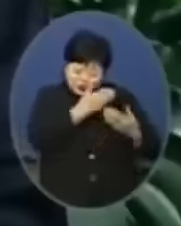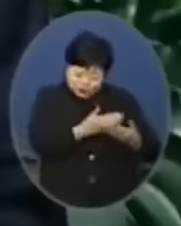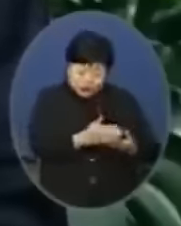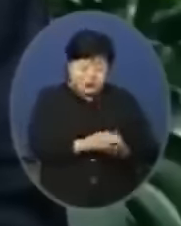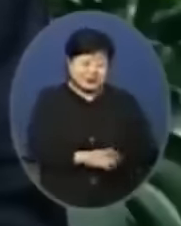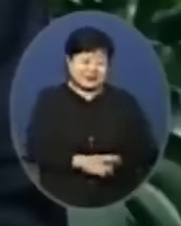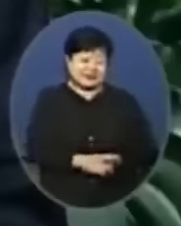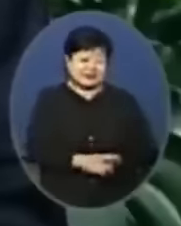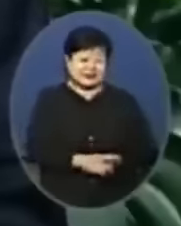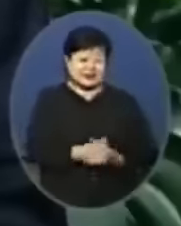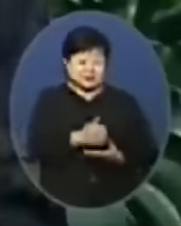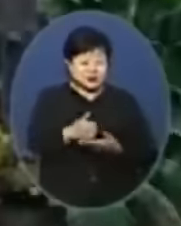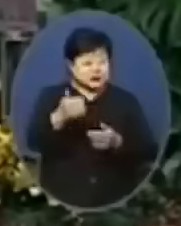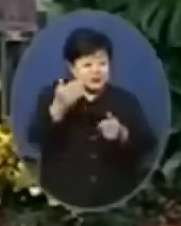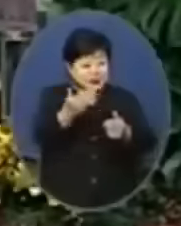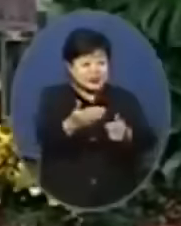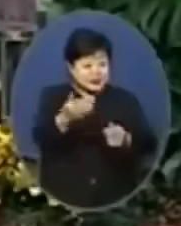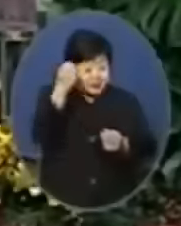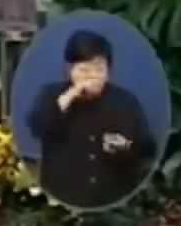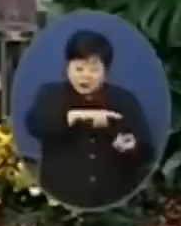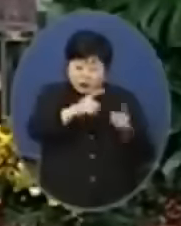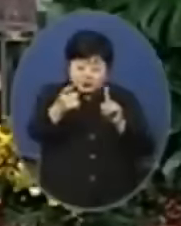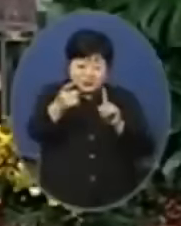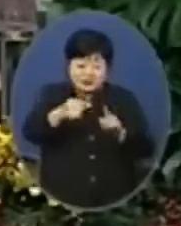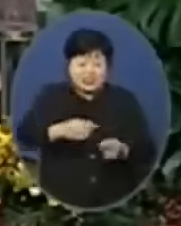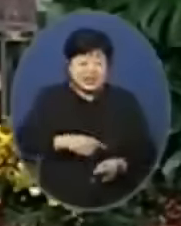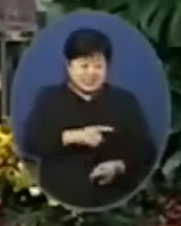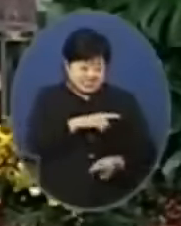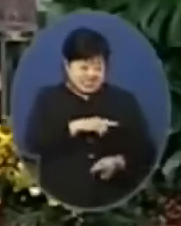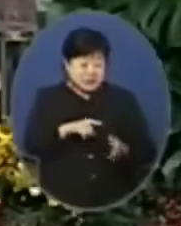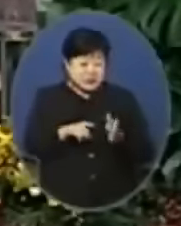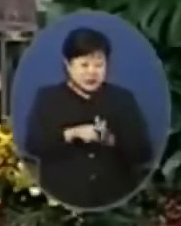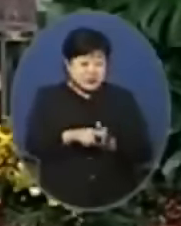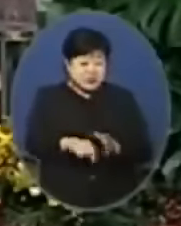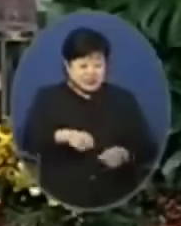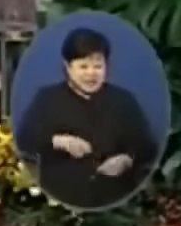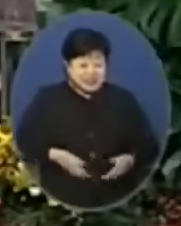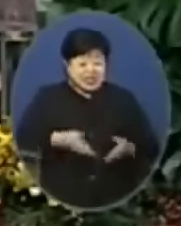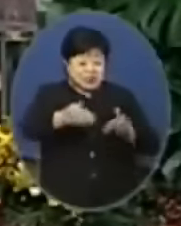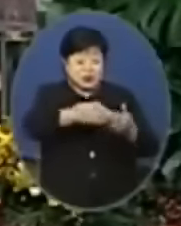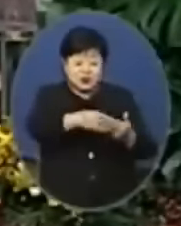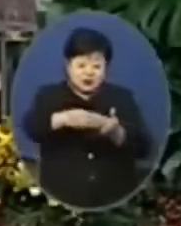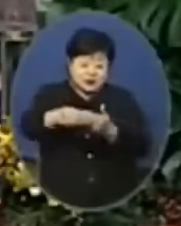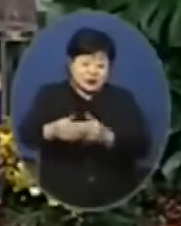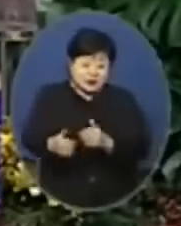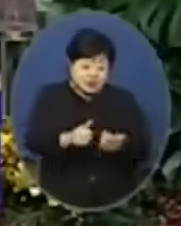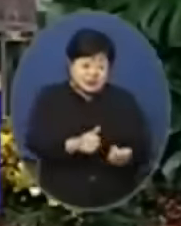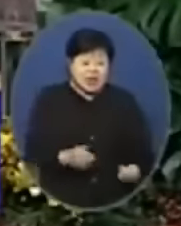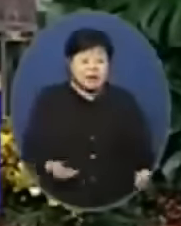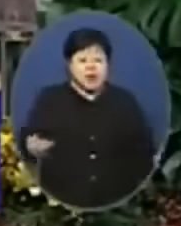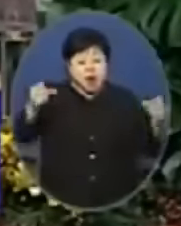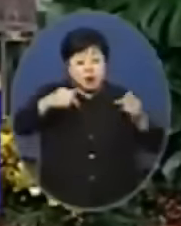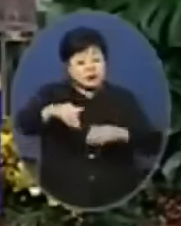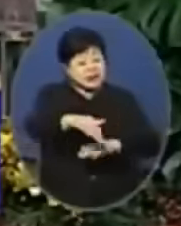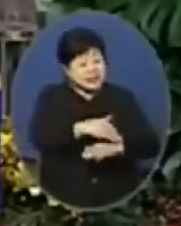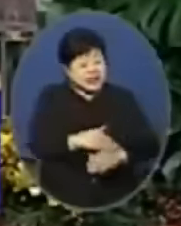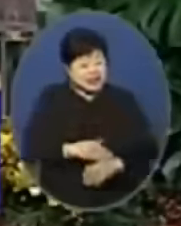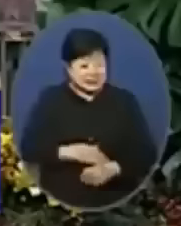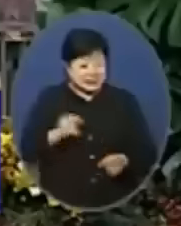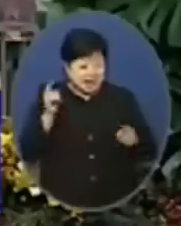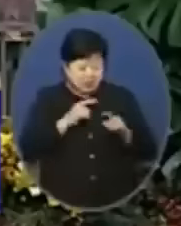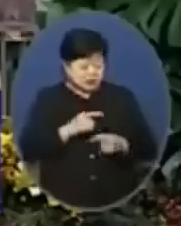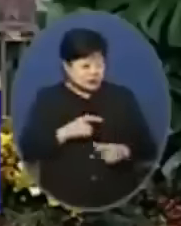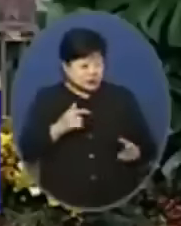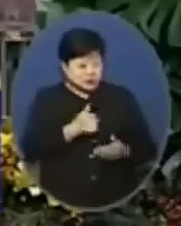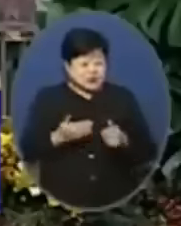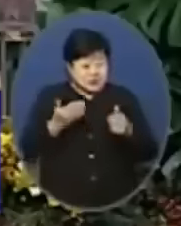모릅니다. 주님께서 영혼을 소생시키고 자기 이름을 위하여 의의 길로 인도하시는데도 내가 사망의 엄심한 골짜기로 다닐지라도 해를 두려워하지 않는